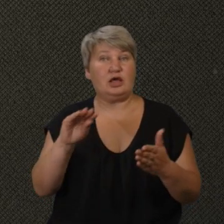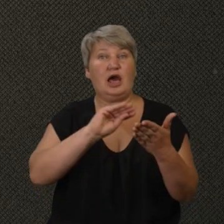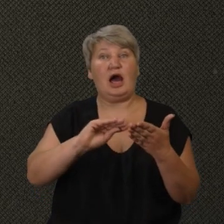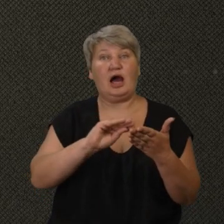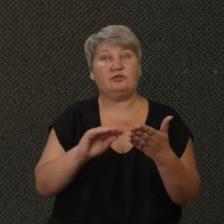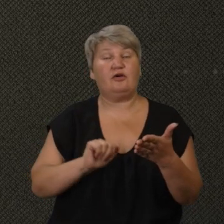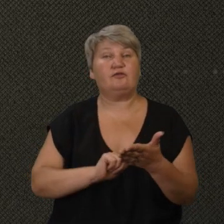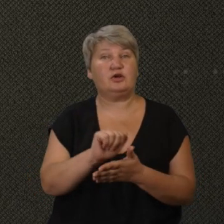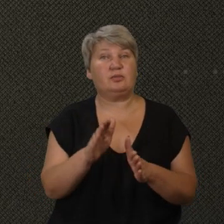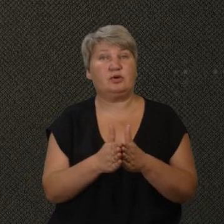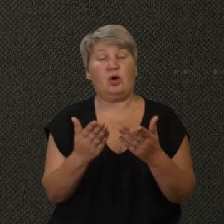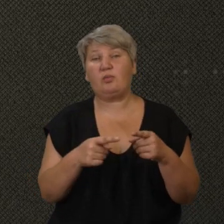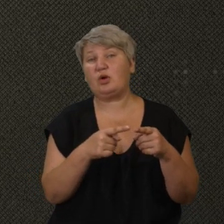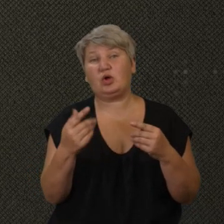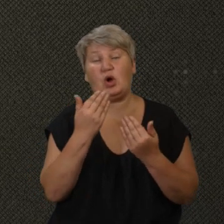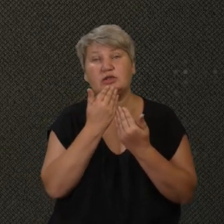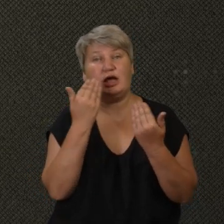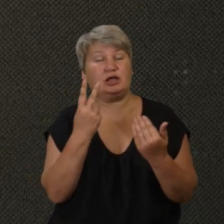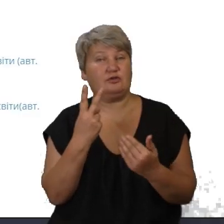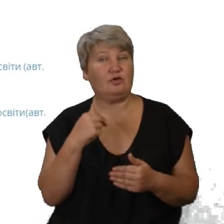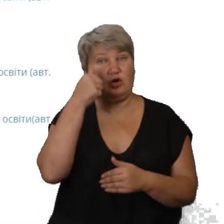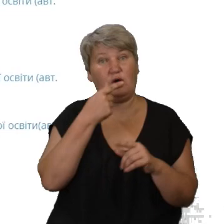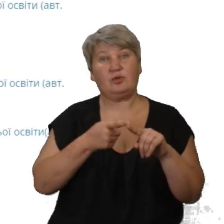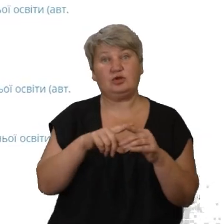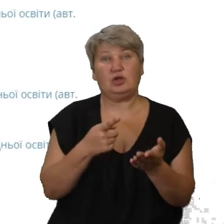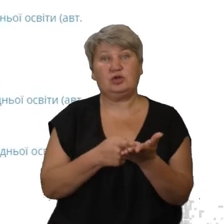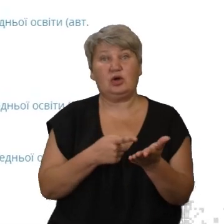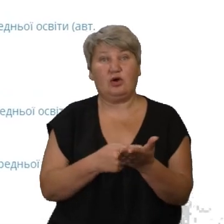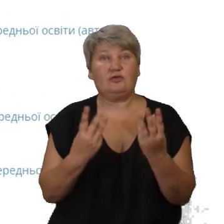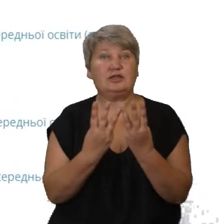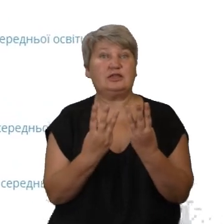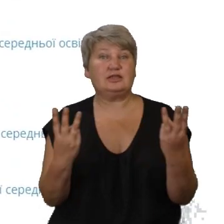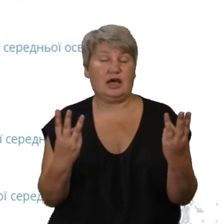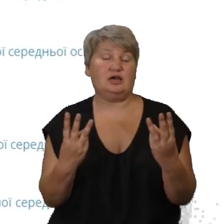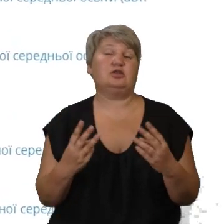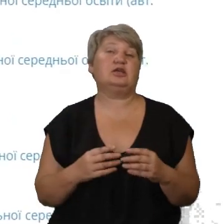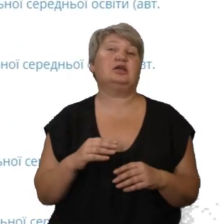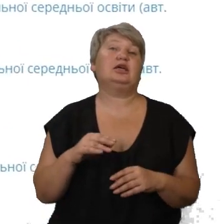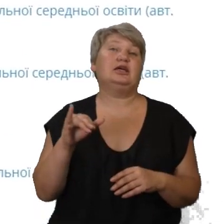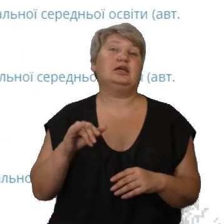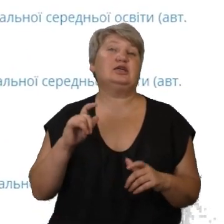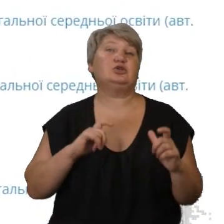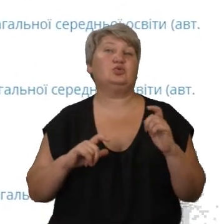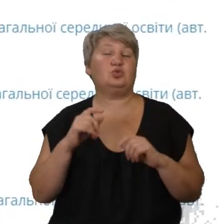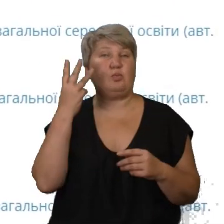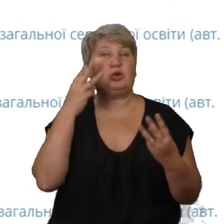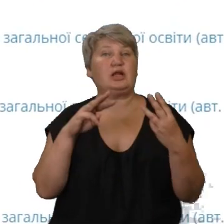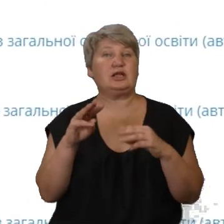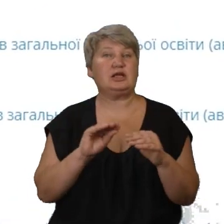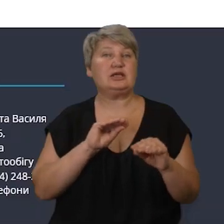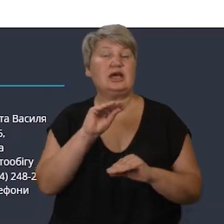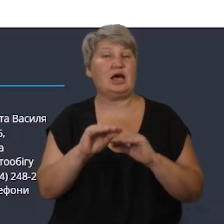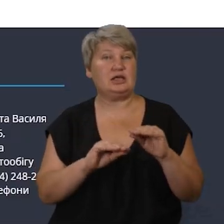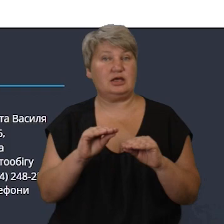вийшло підручники і впродовж останніх двох років про це свідчать дані сайту інституту модернізації змісту освіти саме ця установа яка